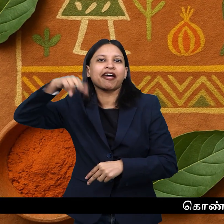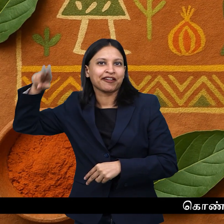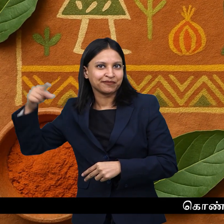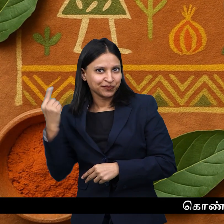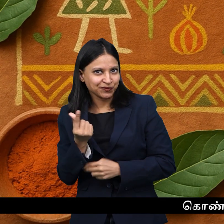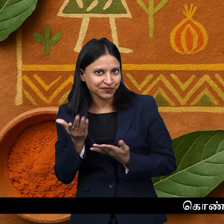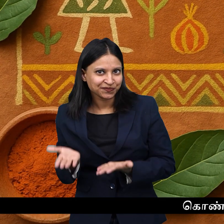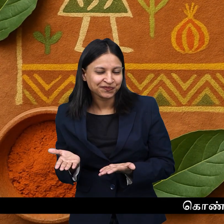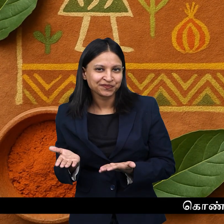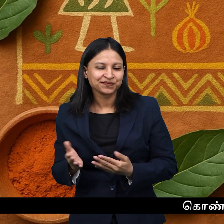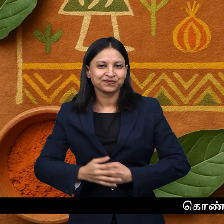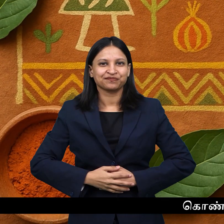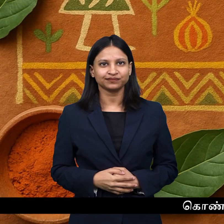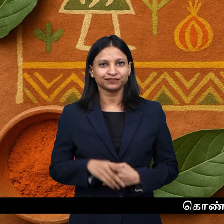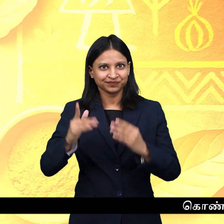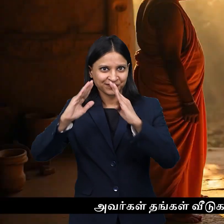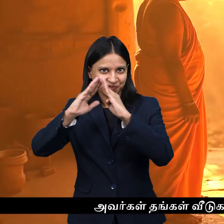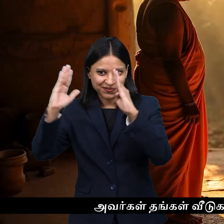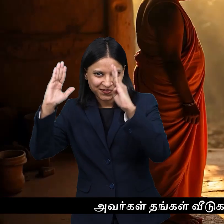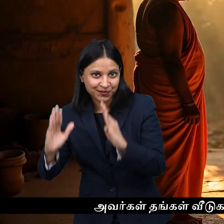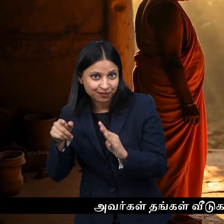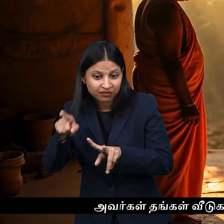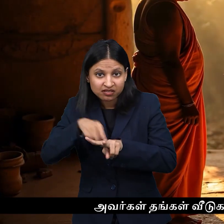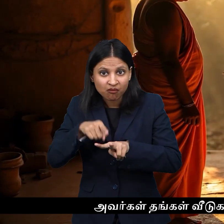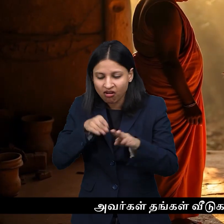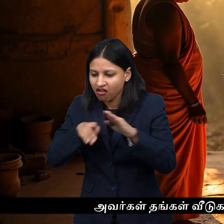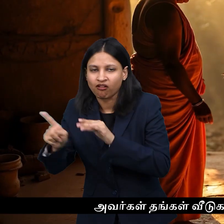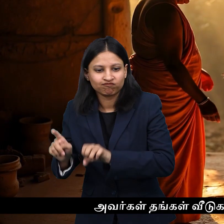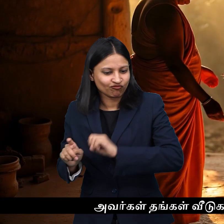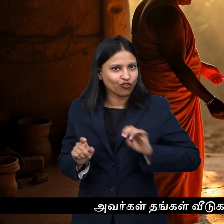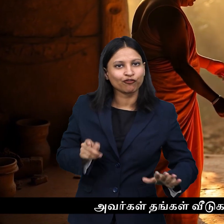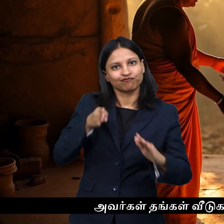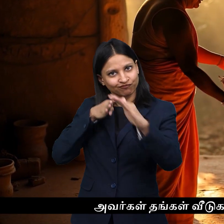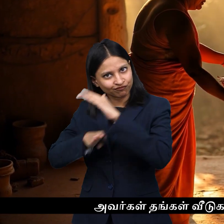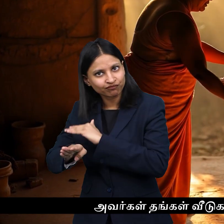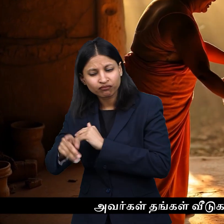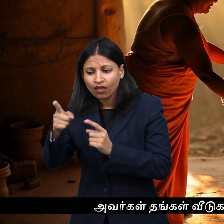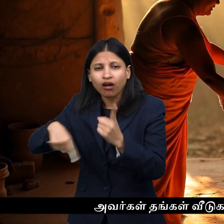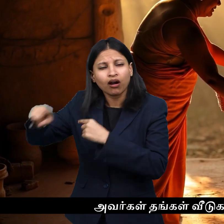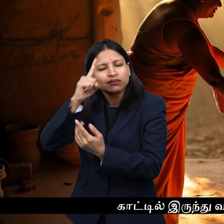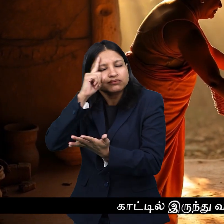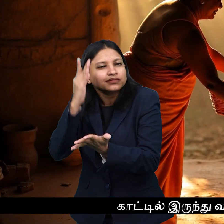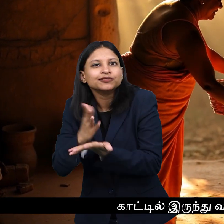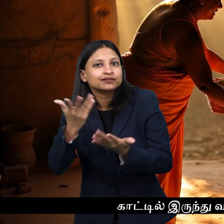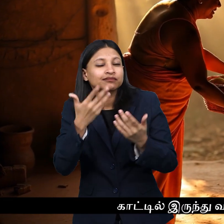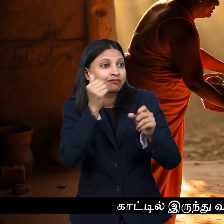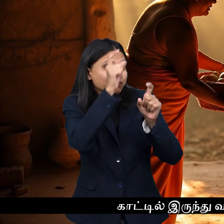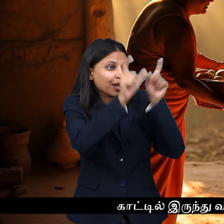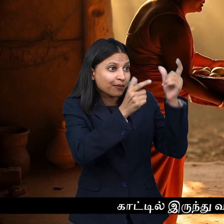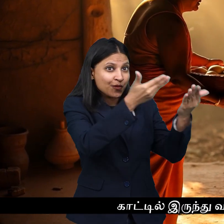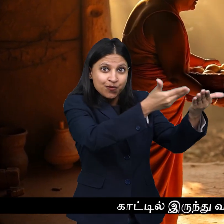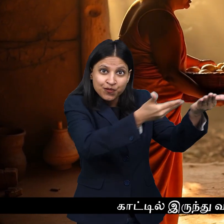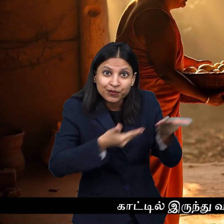வரும் வண்ணங்களை கொண்டு வரையப்பட்டவை. அவர்கள் தங்கள் வீடுகளுக்குள் காலணிகள் அணிவதில்லை. காட்டிலிருந்து